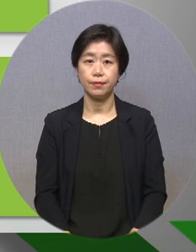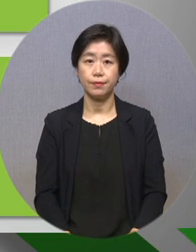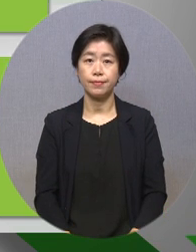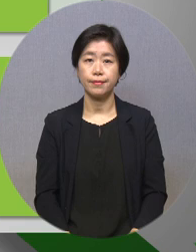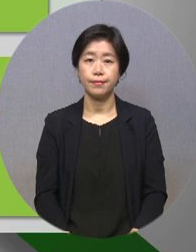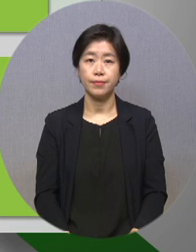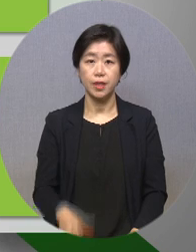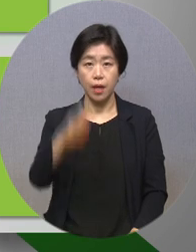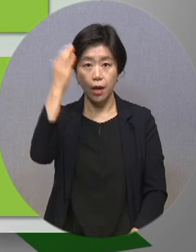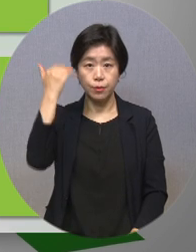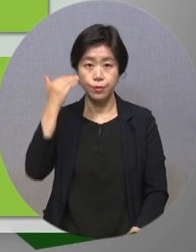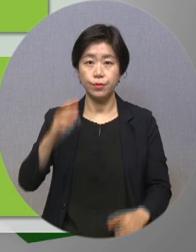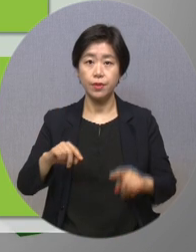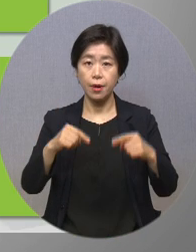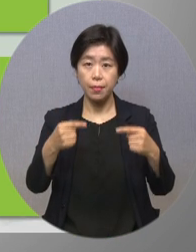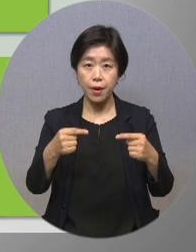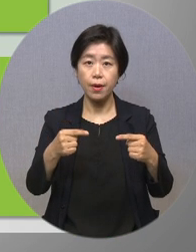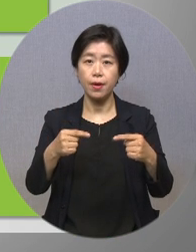자단법인